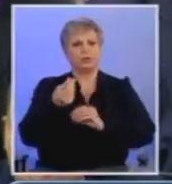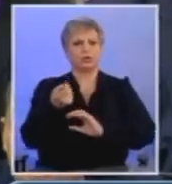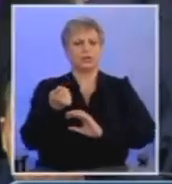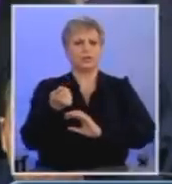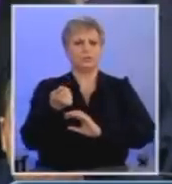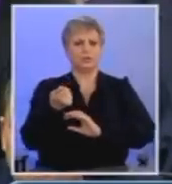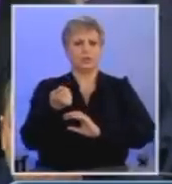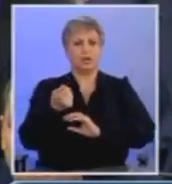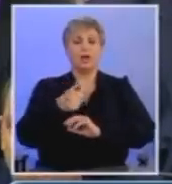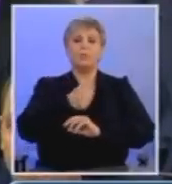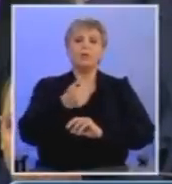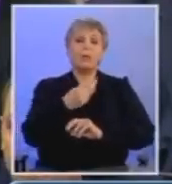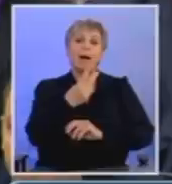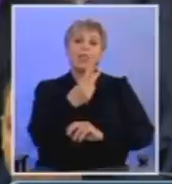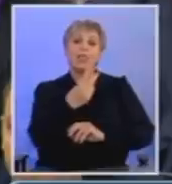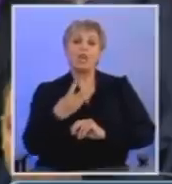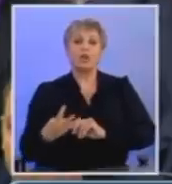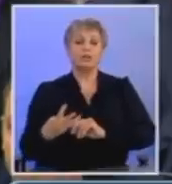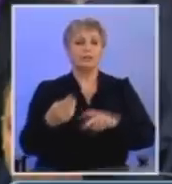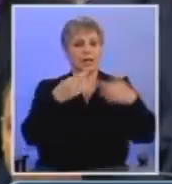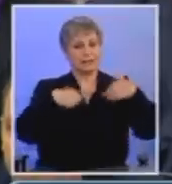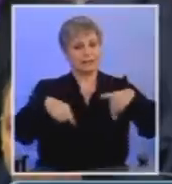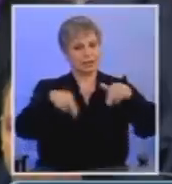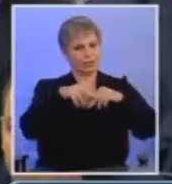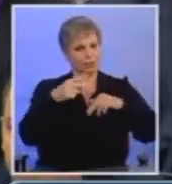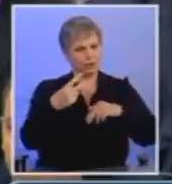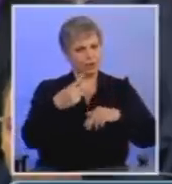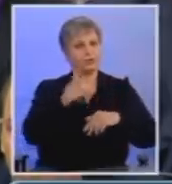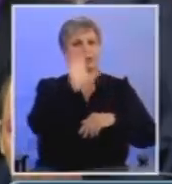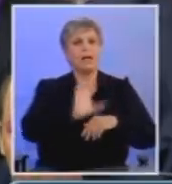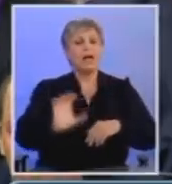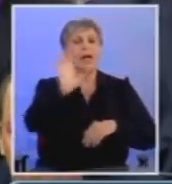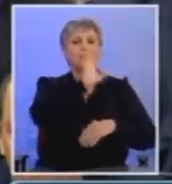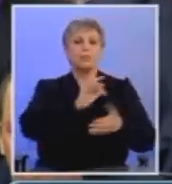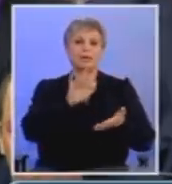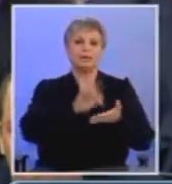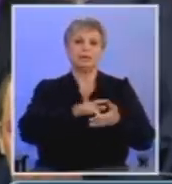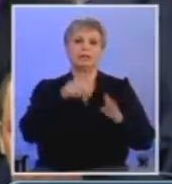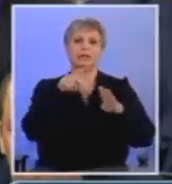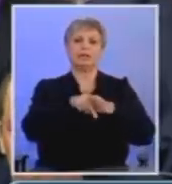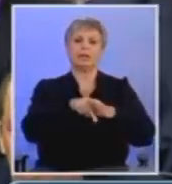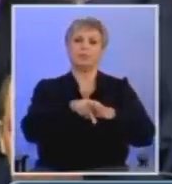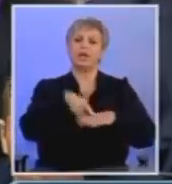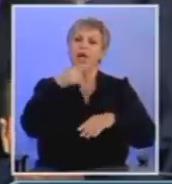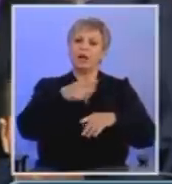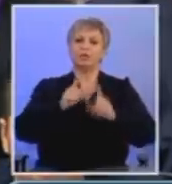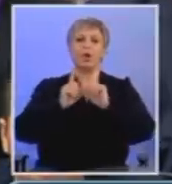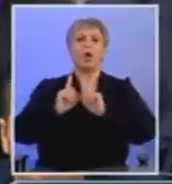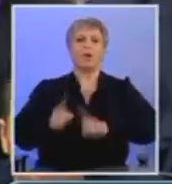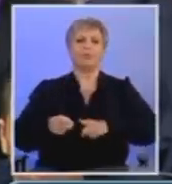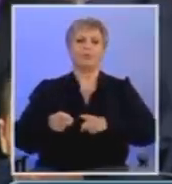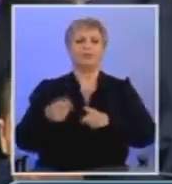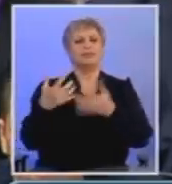πλειοψηφία των 2/3 του Διοικητικού Συμβουλίου της Ευρωπαϊκής Κεντρικής Τράπεζας κρίνει ότι εν λόγω